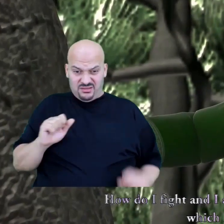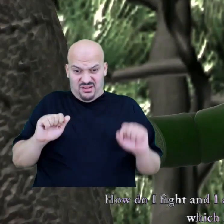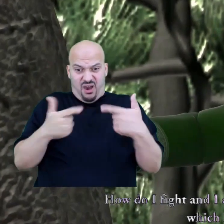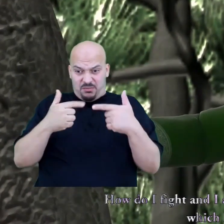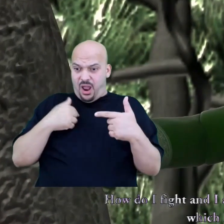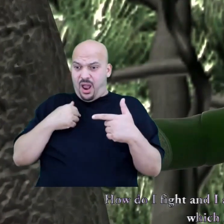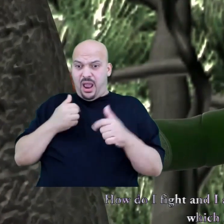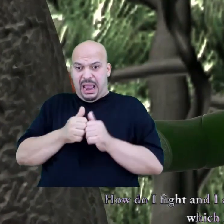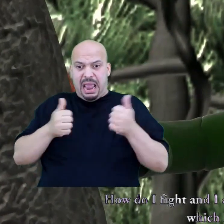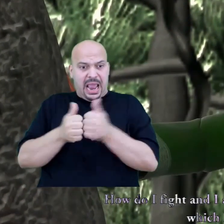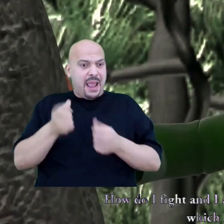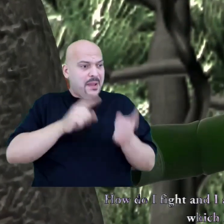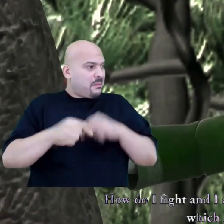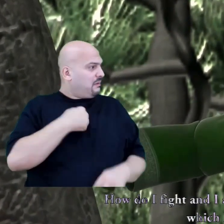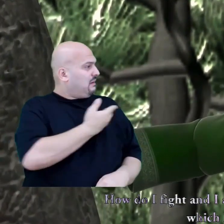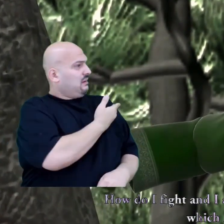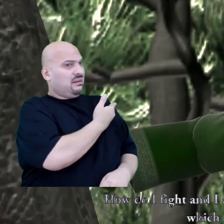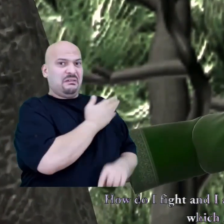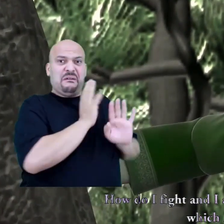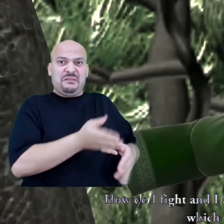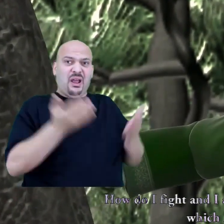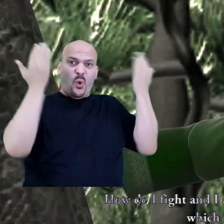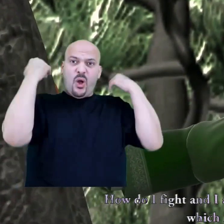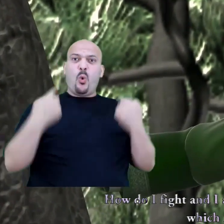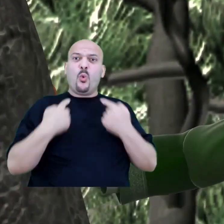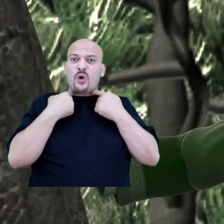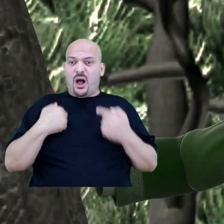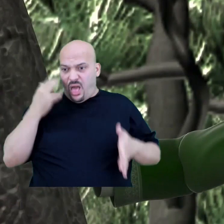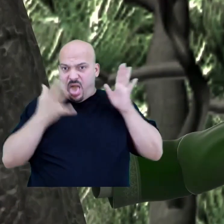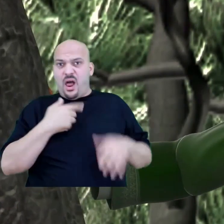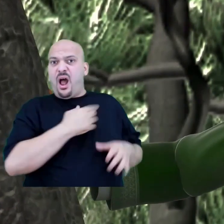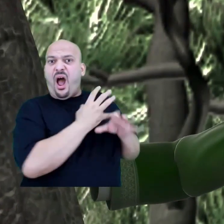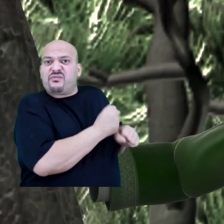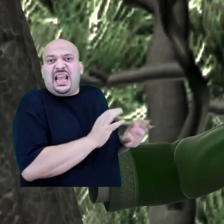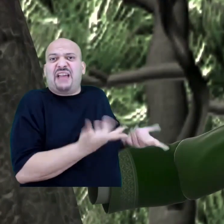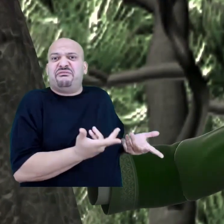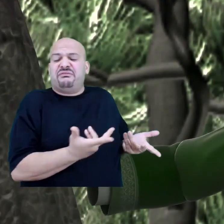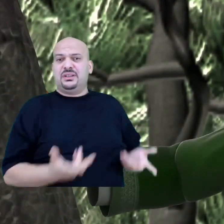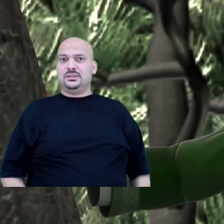بأهلي ومالي الذي وضعهما مالك خلفنا هكذا؟